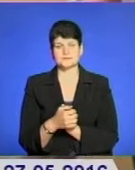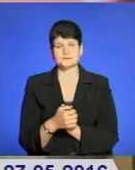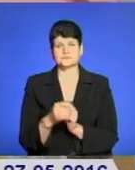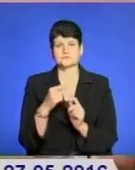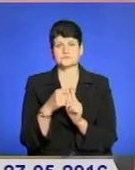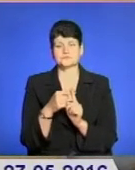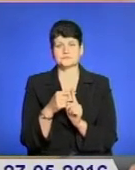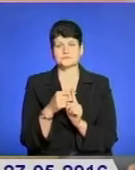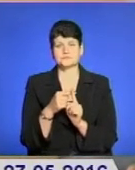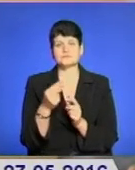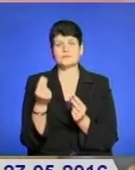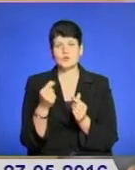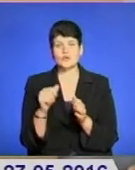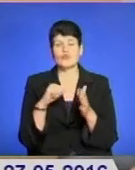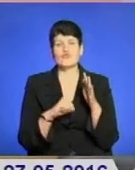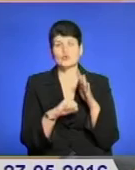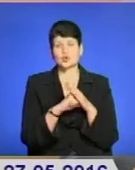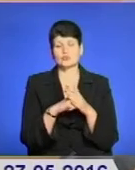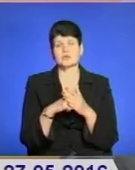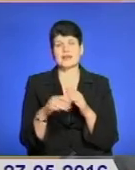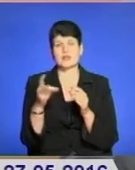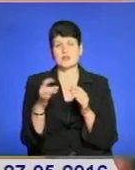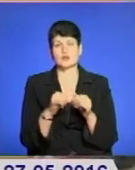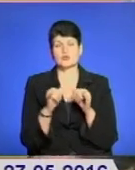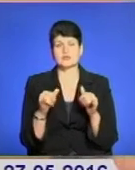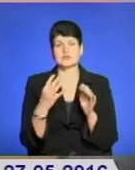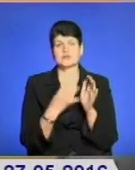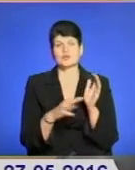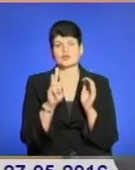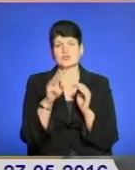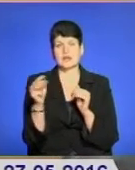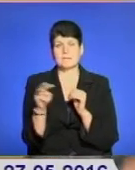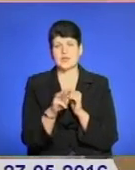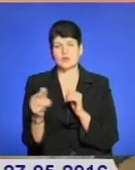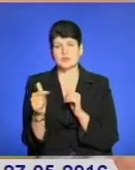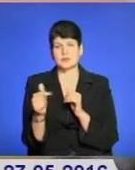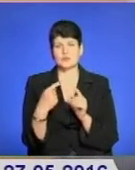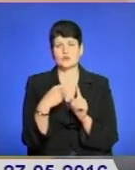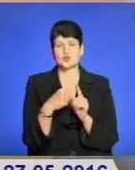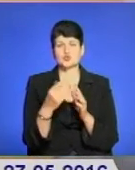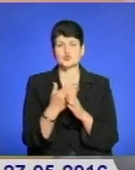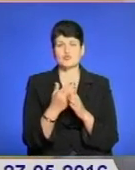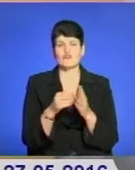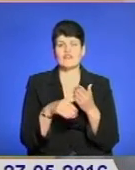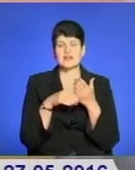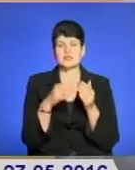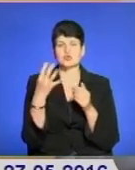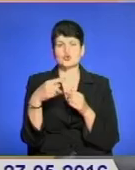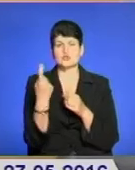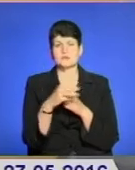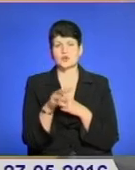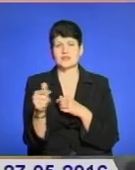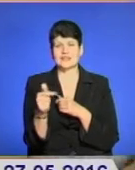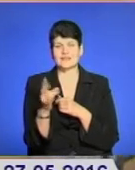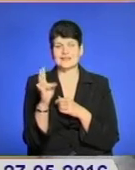Плюс кошти фонду регіонального розвитку 93 мільйони гривень. Плюс субвенція 141 мільйон гривень